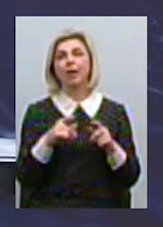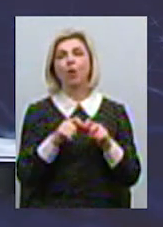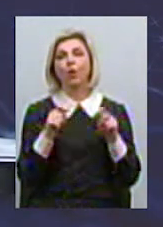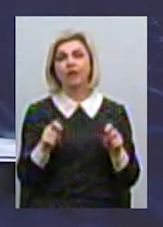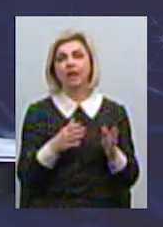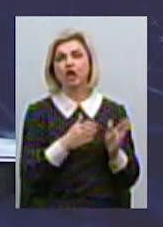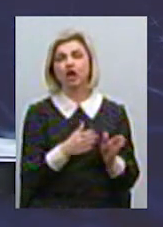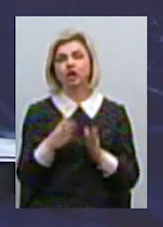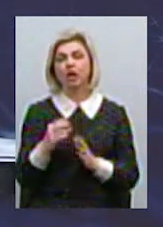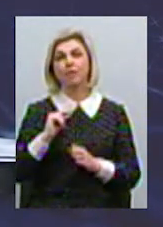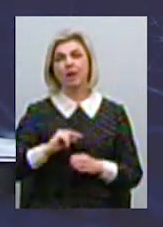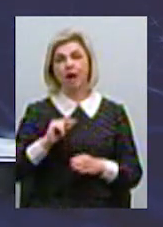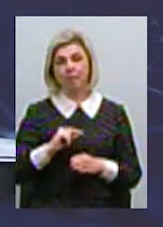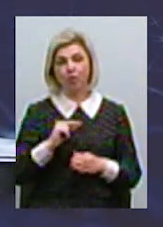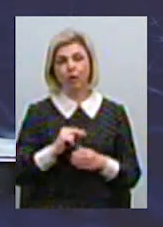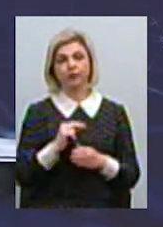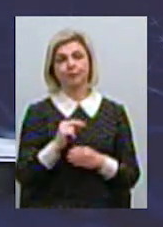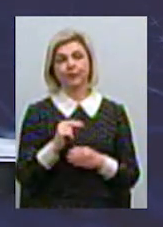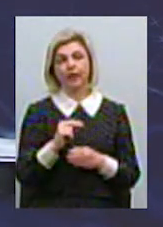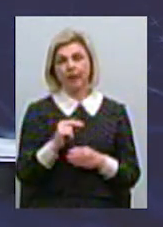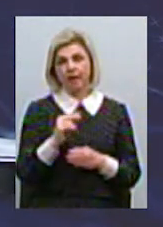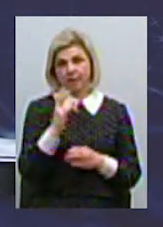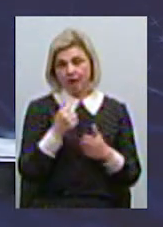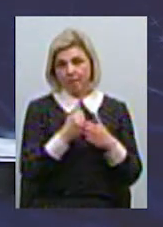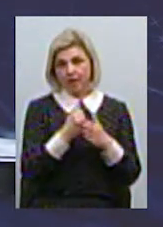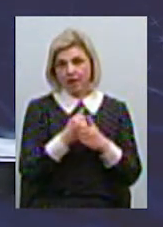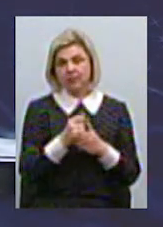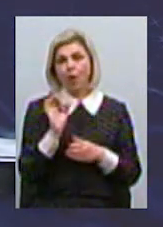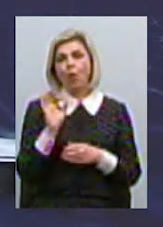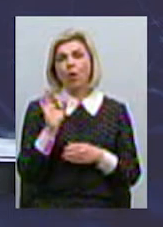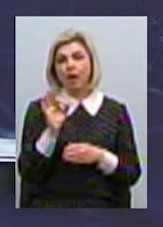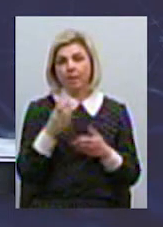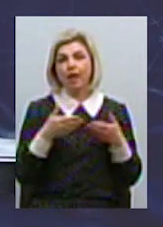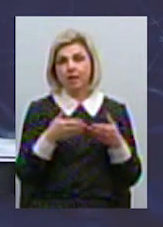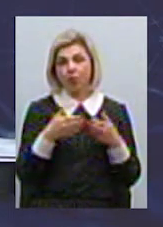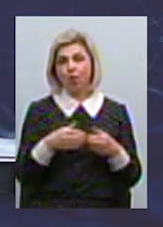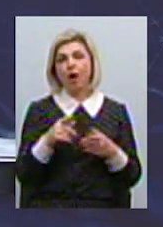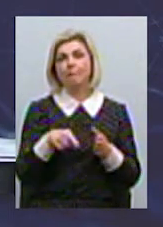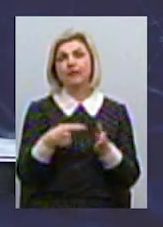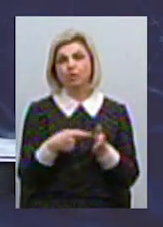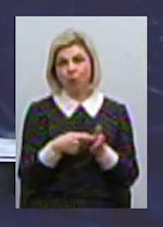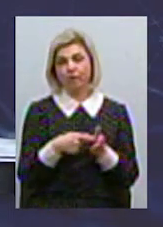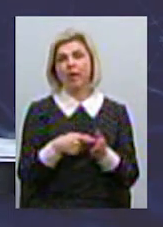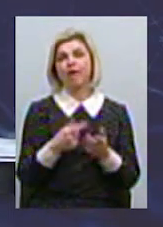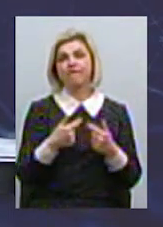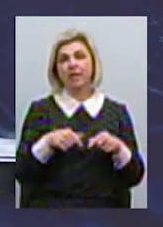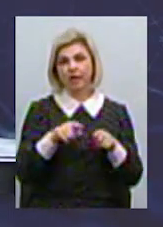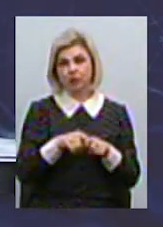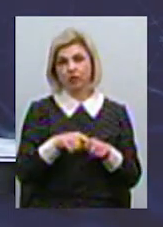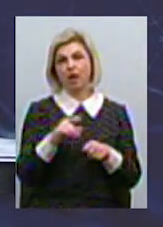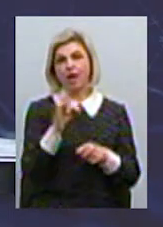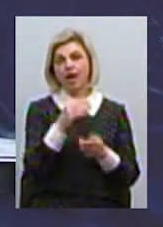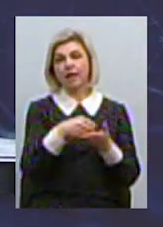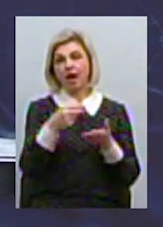роботи відділу ДРАС в режимі Open Space. На базі корабельного міського відділу державної реєстрації акції цивільного стану, четверте